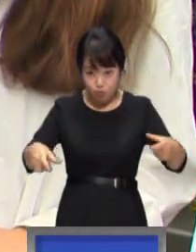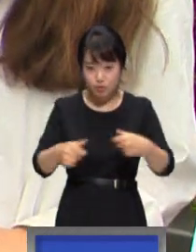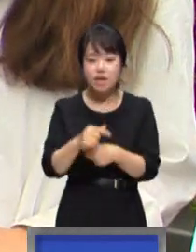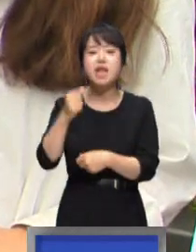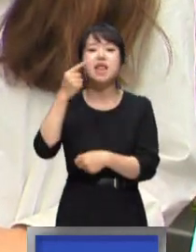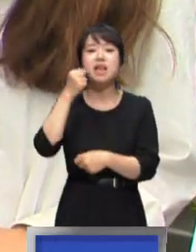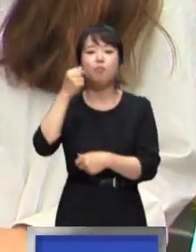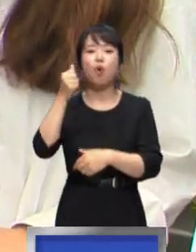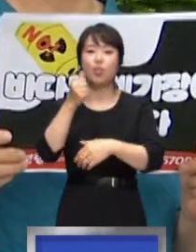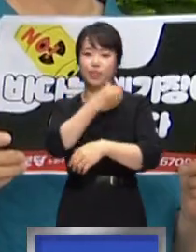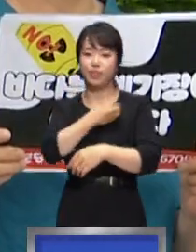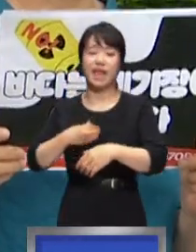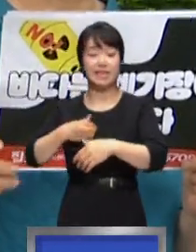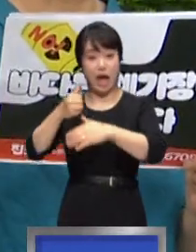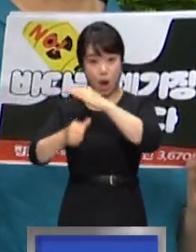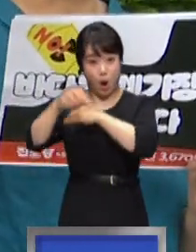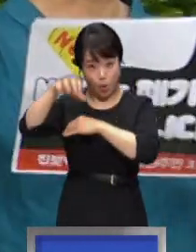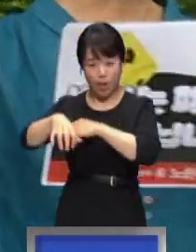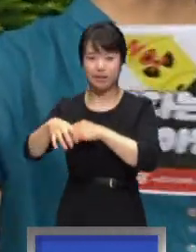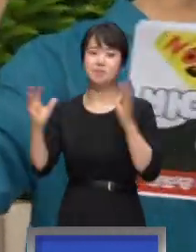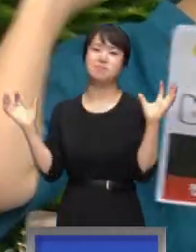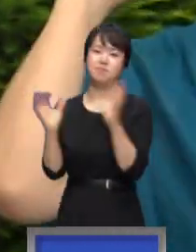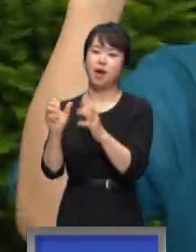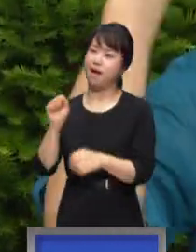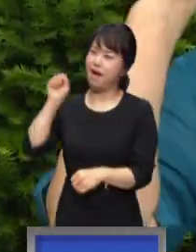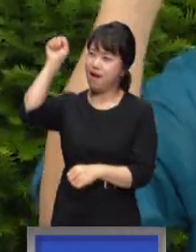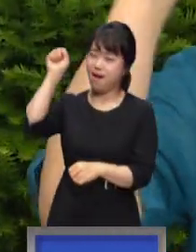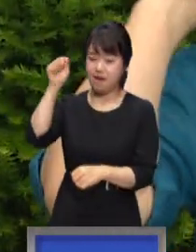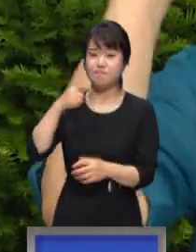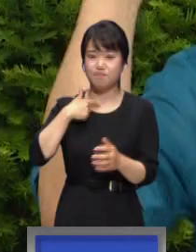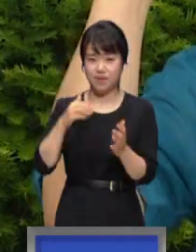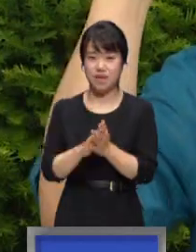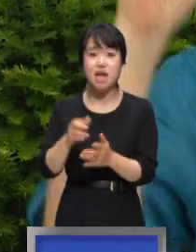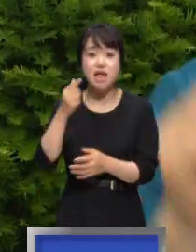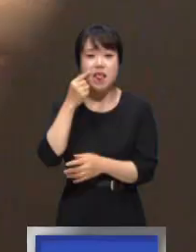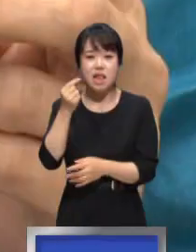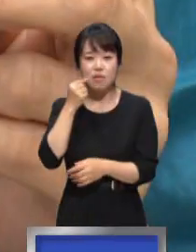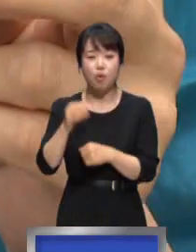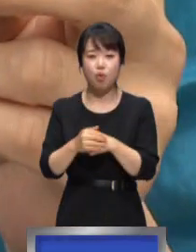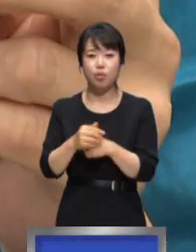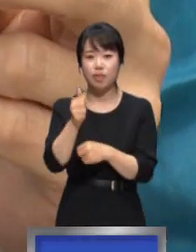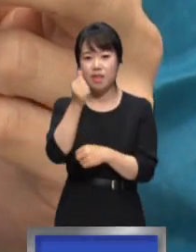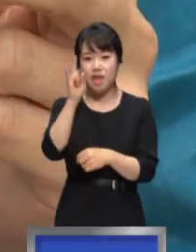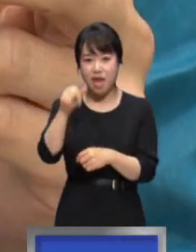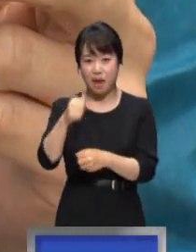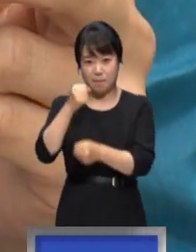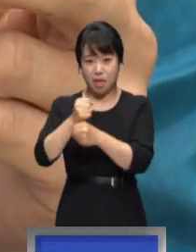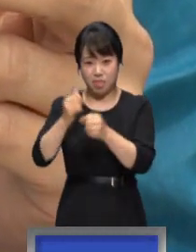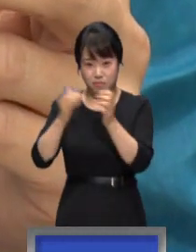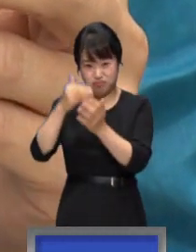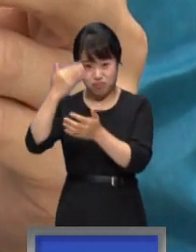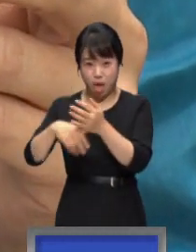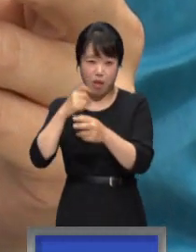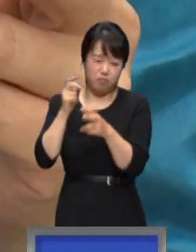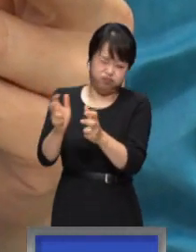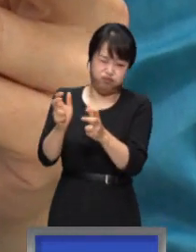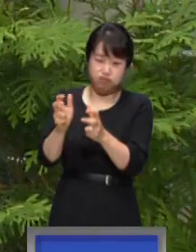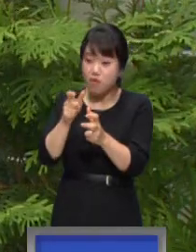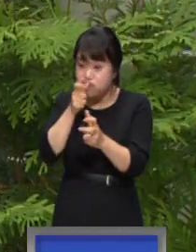일본 대사관 앞입니다. 일본 정부의 후쿠시마 방사성 오염수 해양 방류에 반대하고 나선 겁니다.